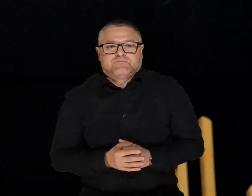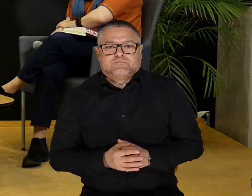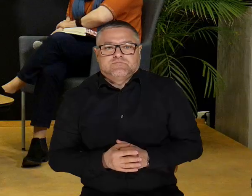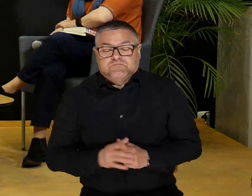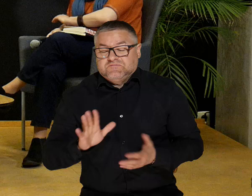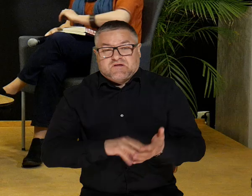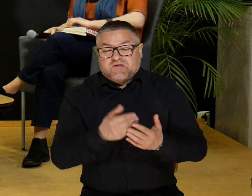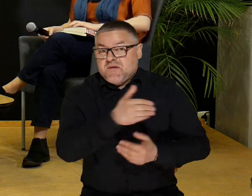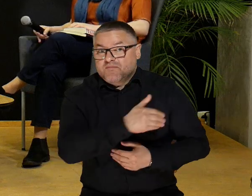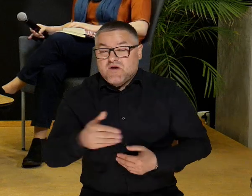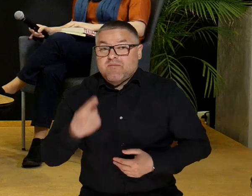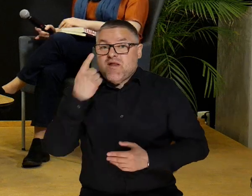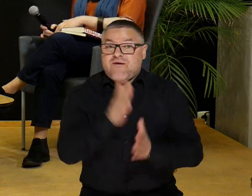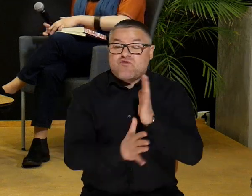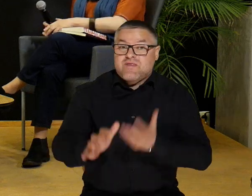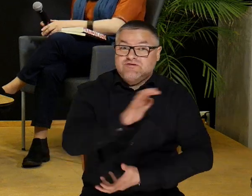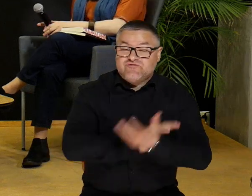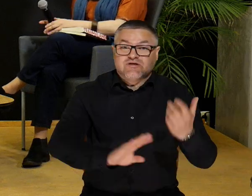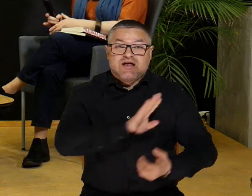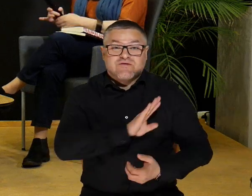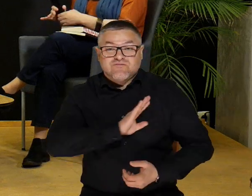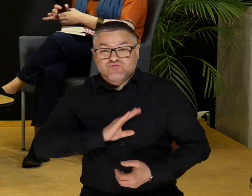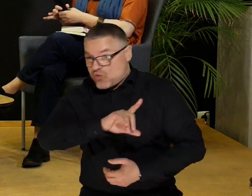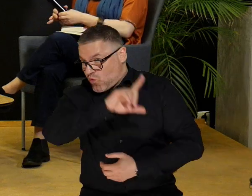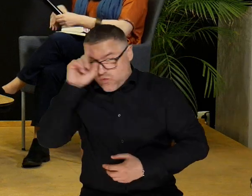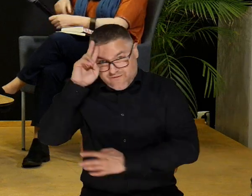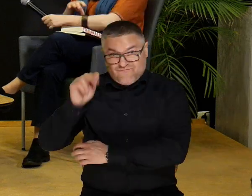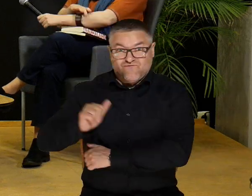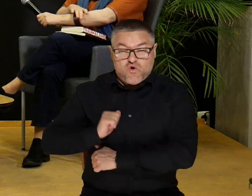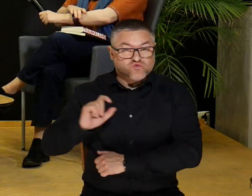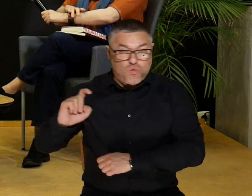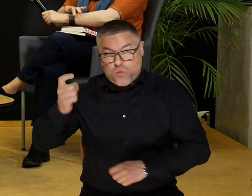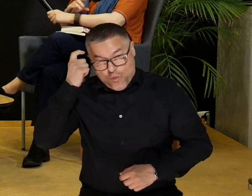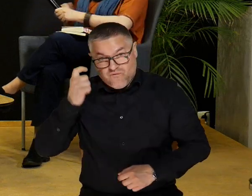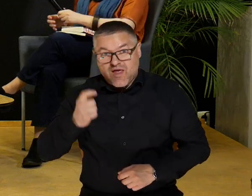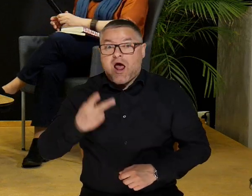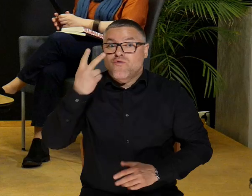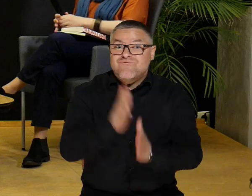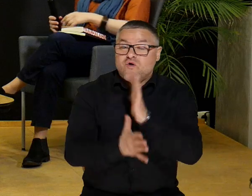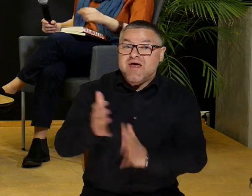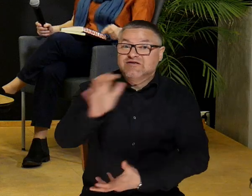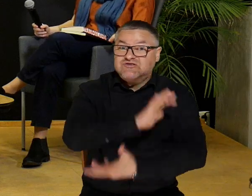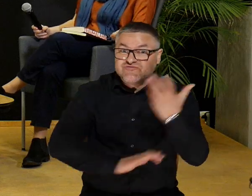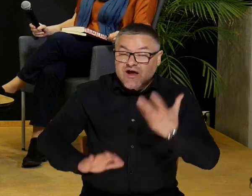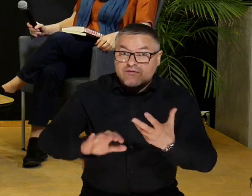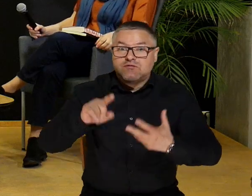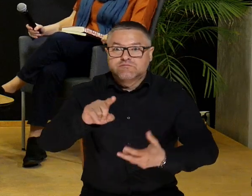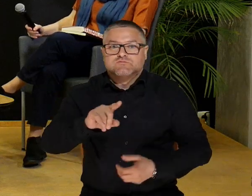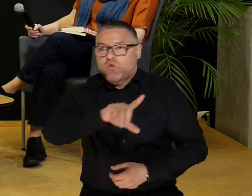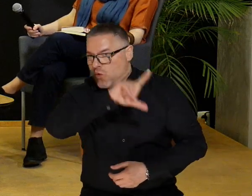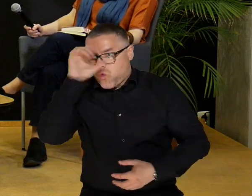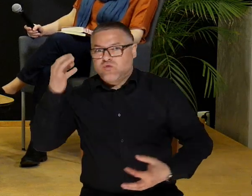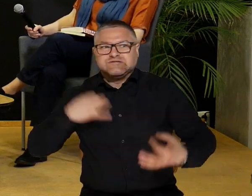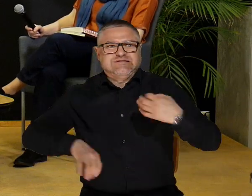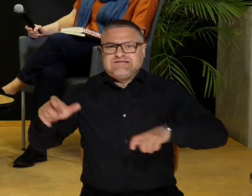Tak, tylko że w pierwszej wojnie światowej ginęli raczej żołnierze głównie, prawda? A właśnie w czasie drugiej wojny światowej przede wszystkim ta ludność